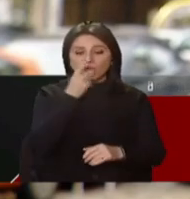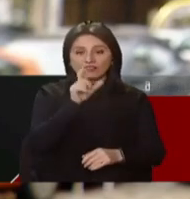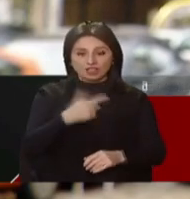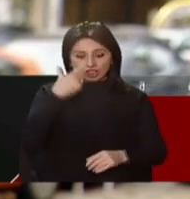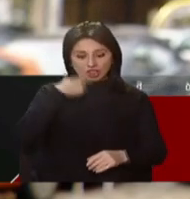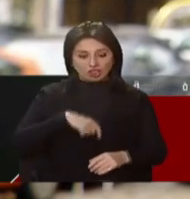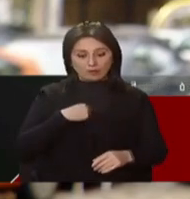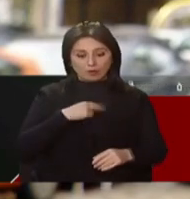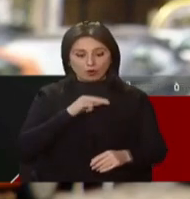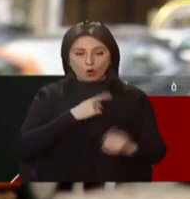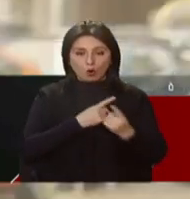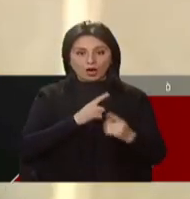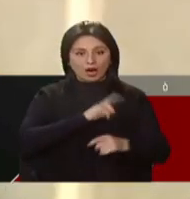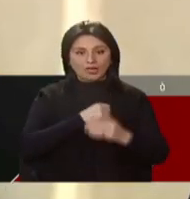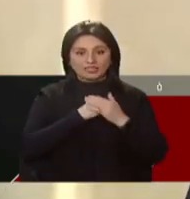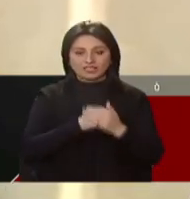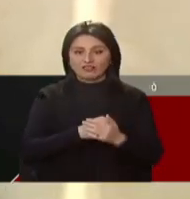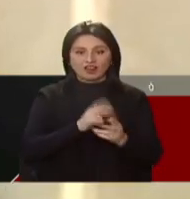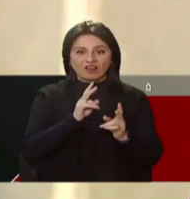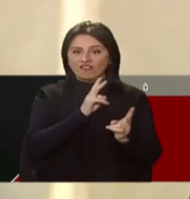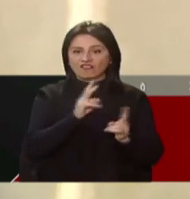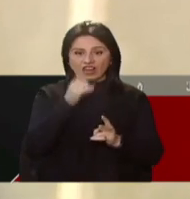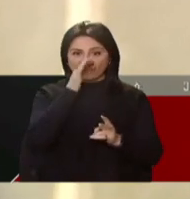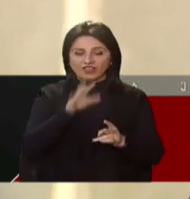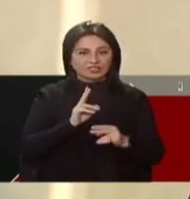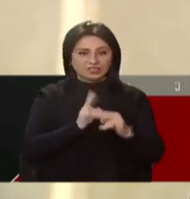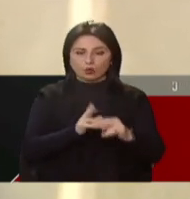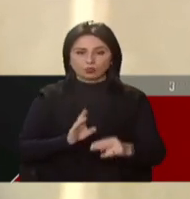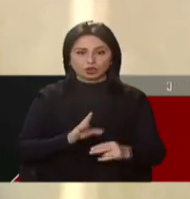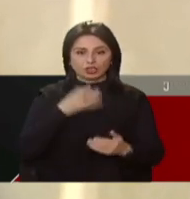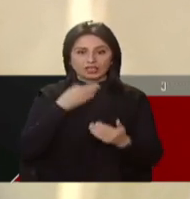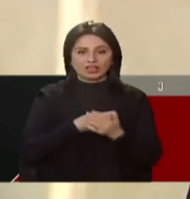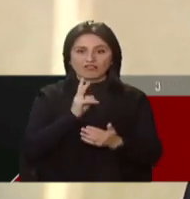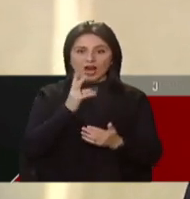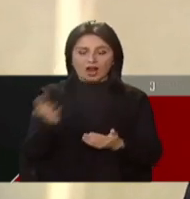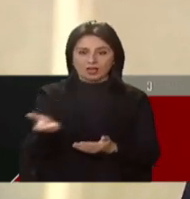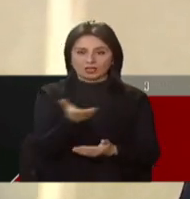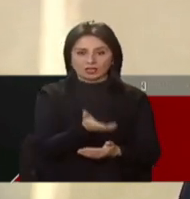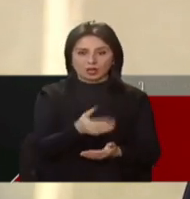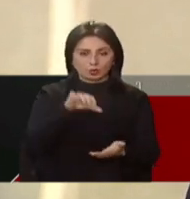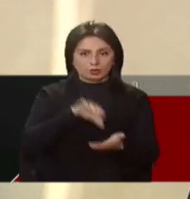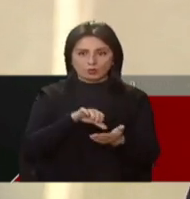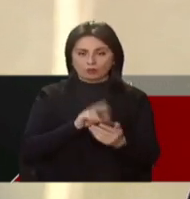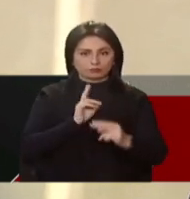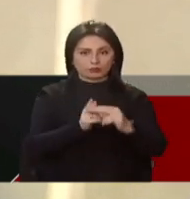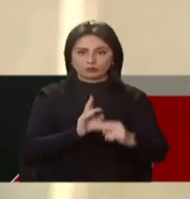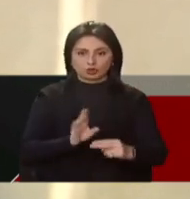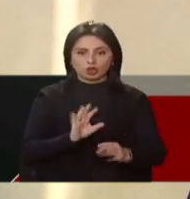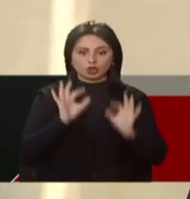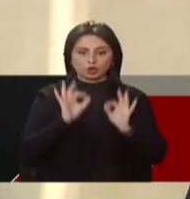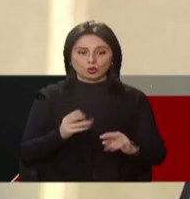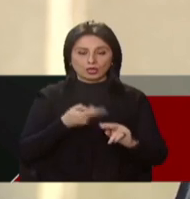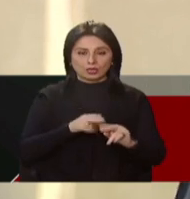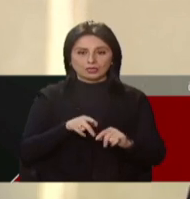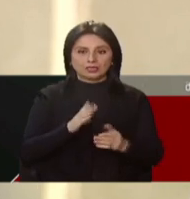adamianebi chemi kolegebi partiis gazlierebas. Veramis ver davushlit tavisi kandidaturis tsamoqenebas. Soret es